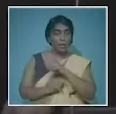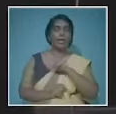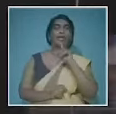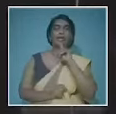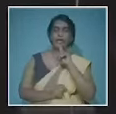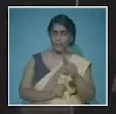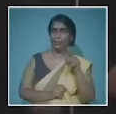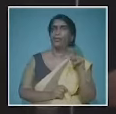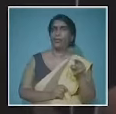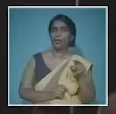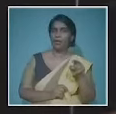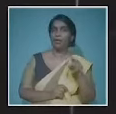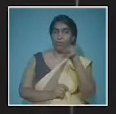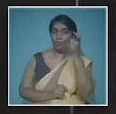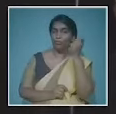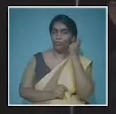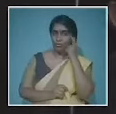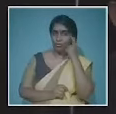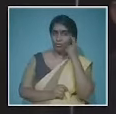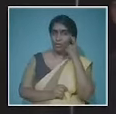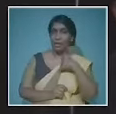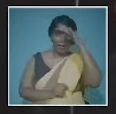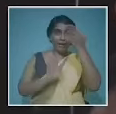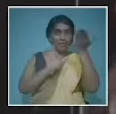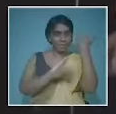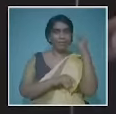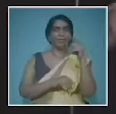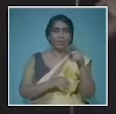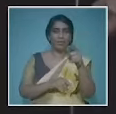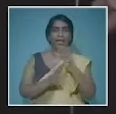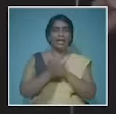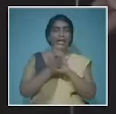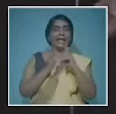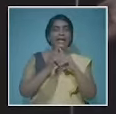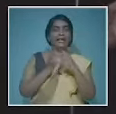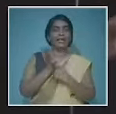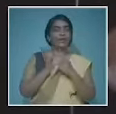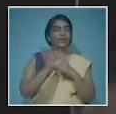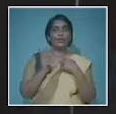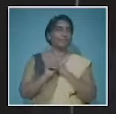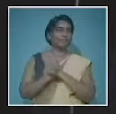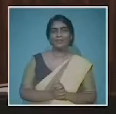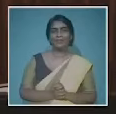ඒ වගේම ඔබතුමා හොඳටම දන්නවා ඔබතුමා මගේ නායකය වෙලා ඉන්නකොට මම හිරුනිකා මැතිණිය ගඩිපාරේ කවදාවත්